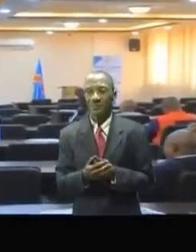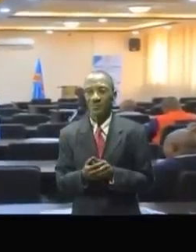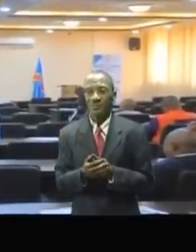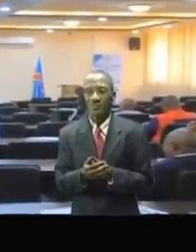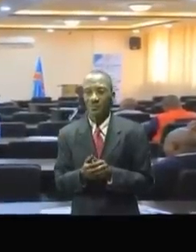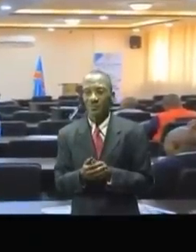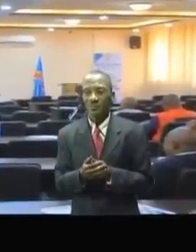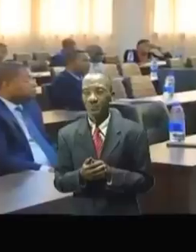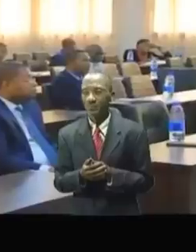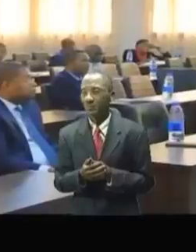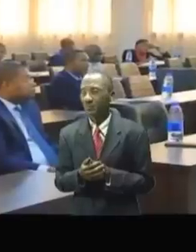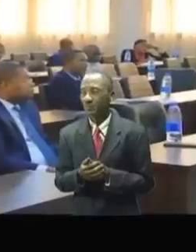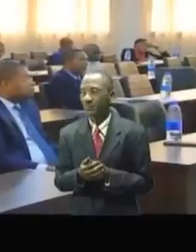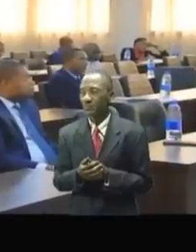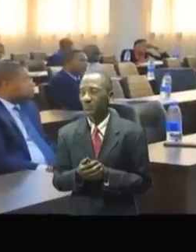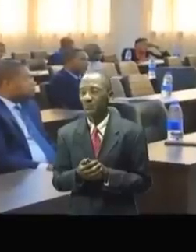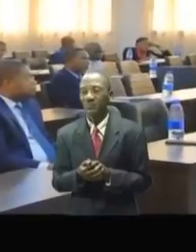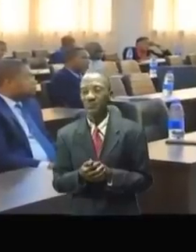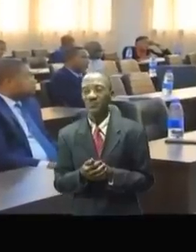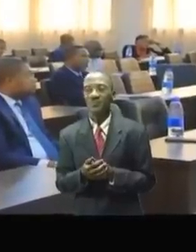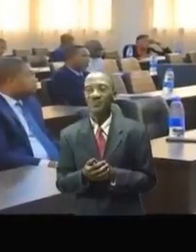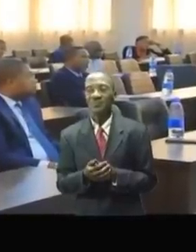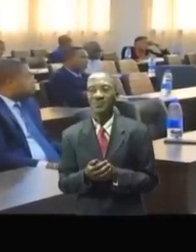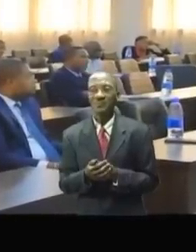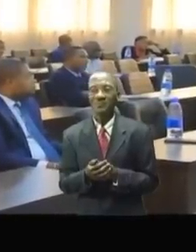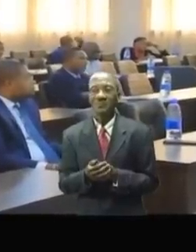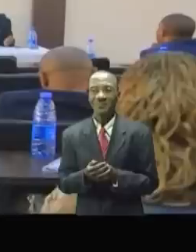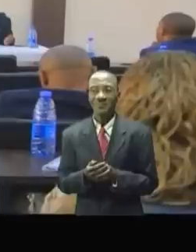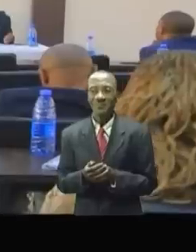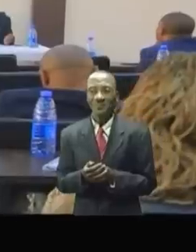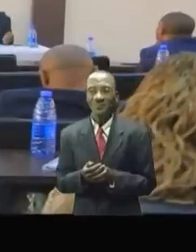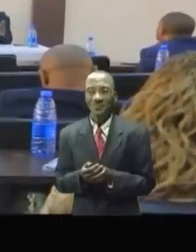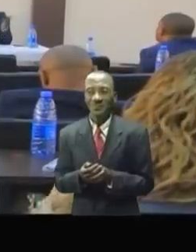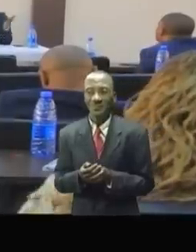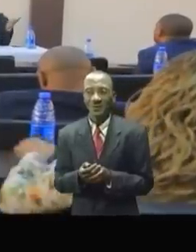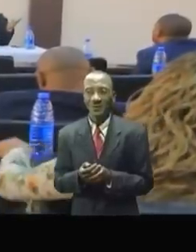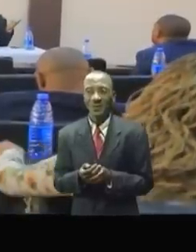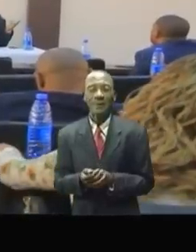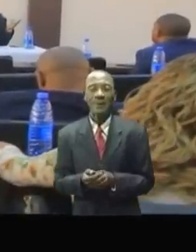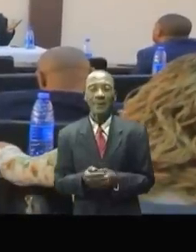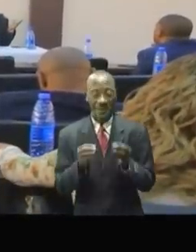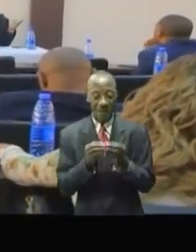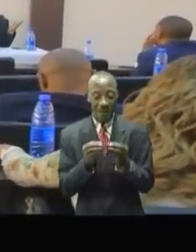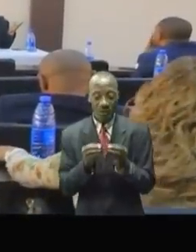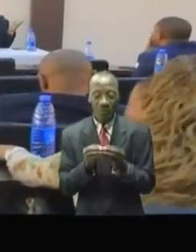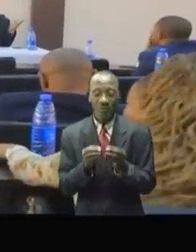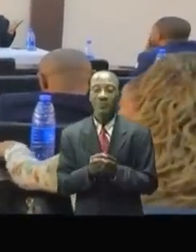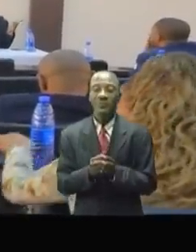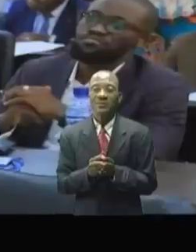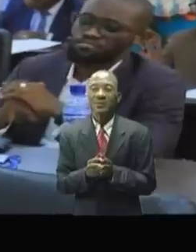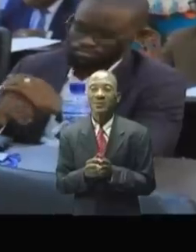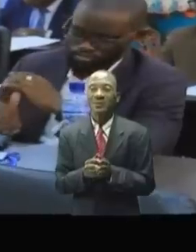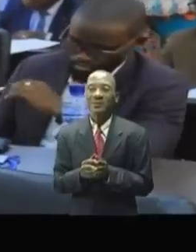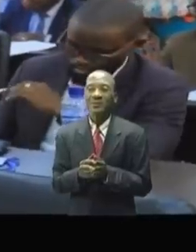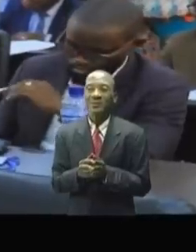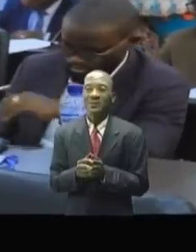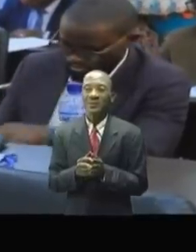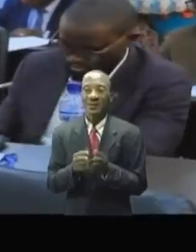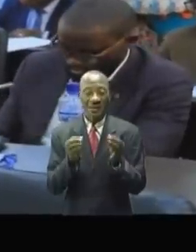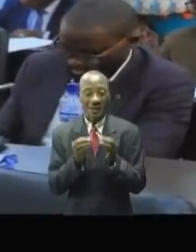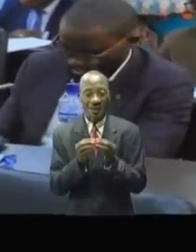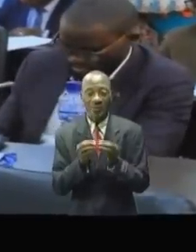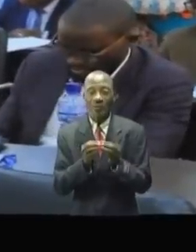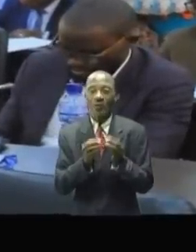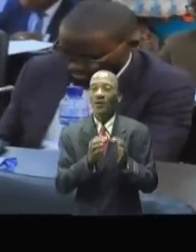dans l'administration des entreprises est un outil indispensable pour réaliser ses performances, ce qui a motivé le Conseil permanent